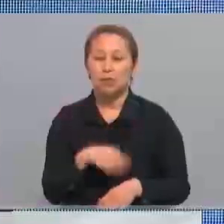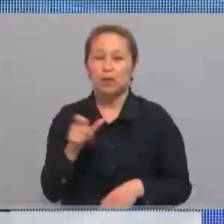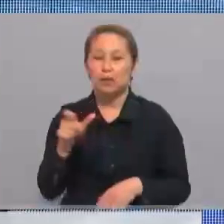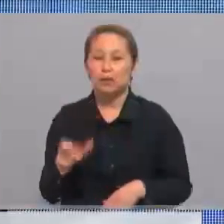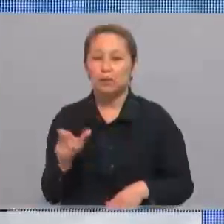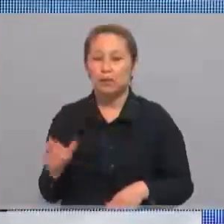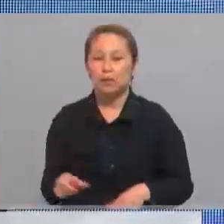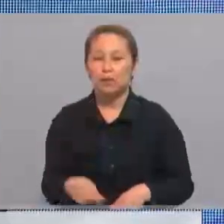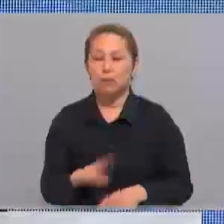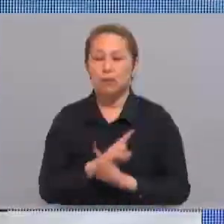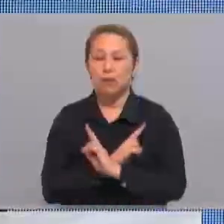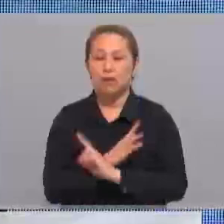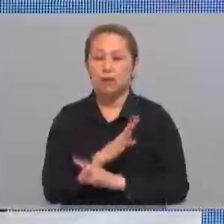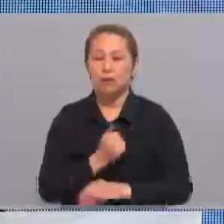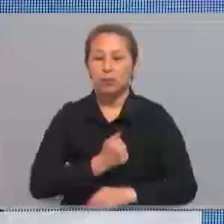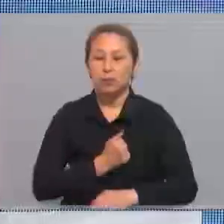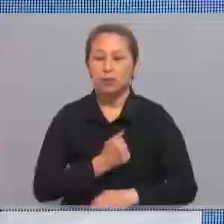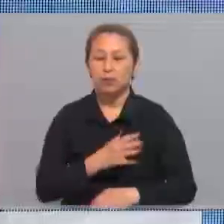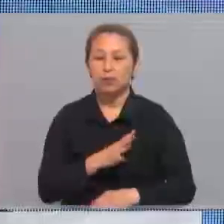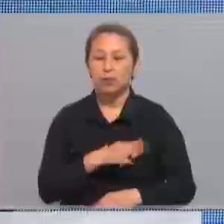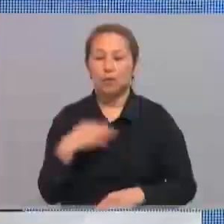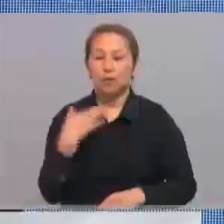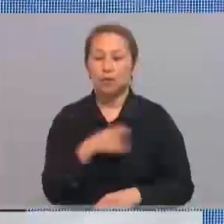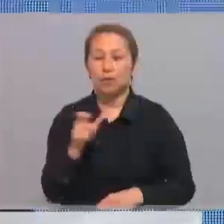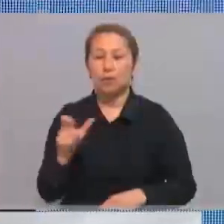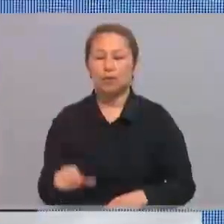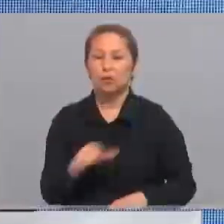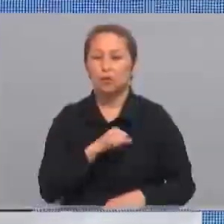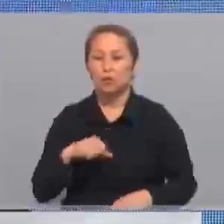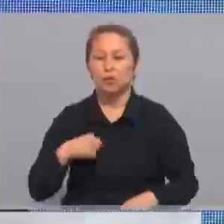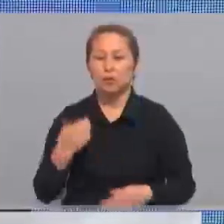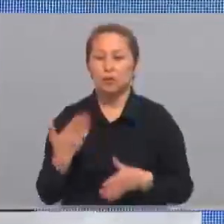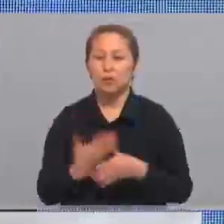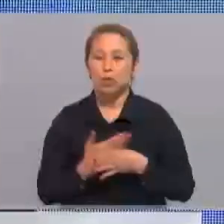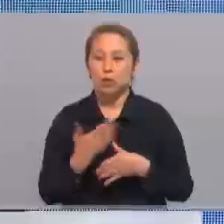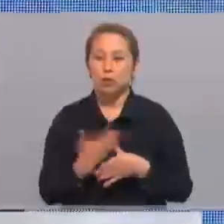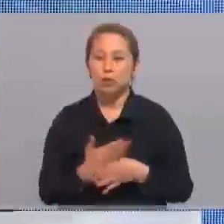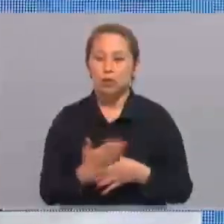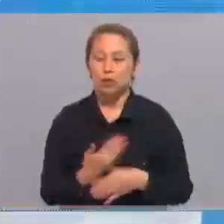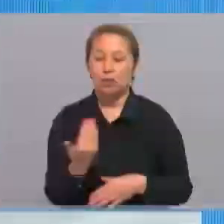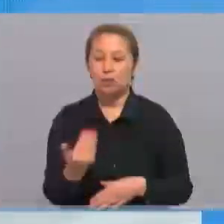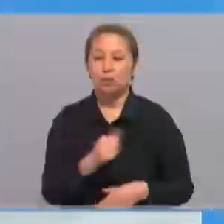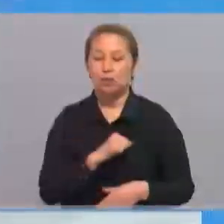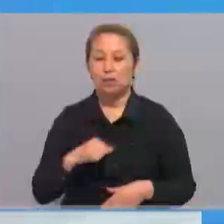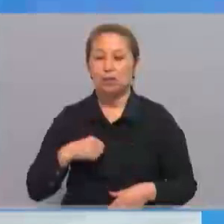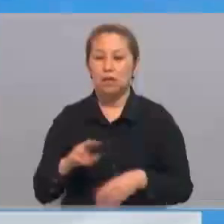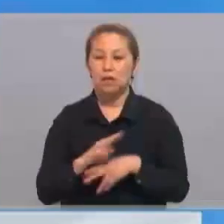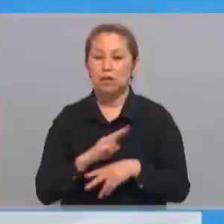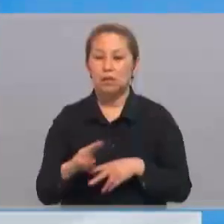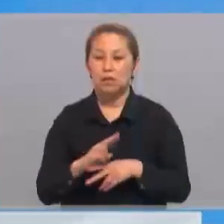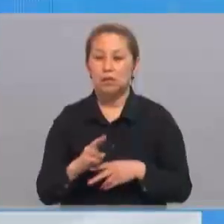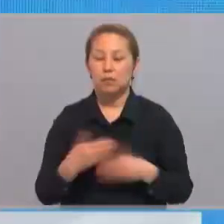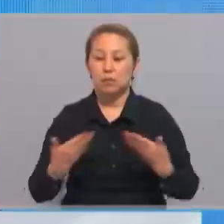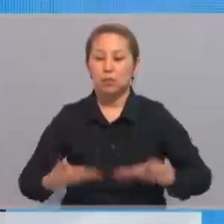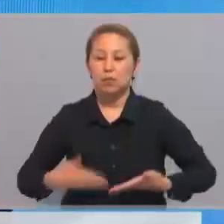азаматтар өкінішке орай өмірден өтті. Көптеген азаматтарды мына өздеріңіздің қолдауларыңызбен, өздеріңіздің емдеріңізбен